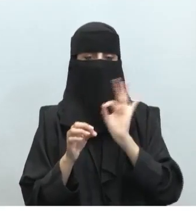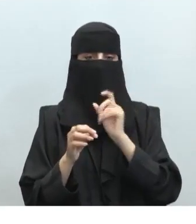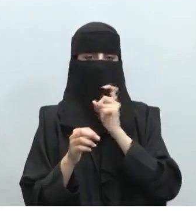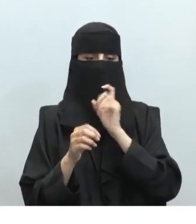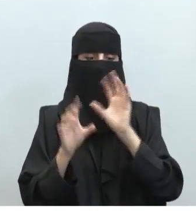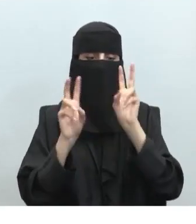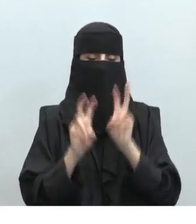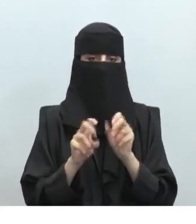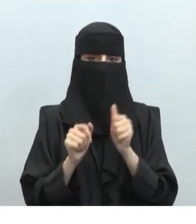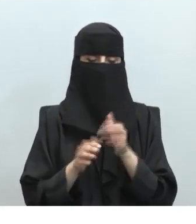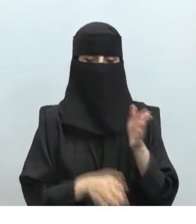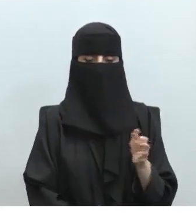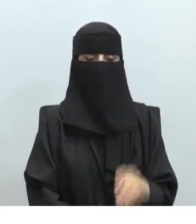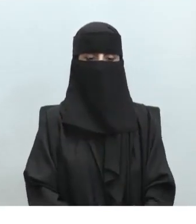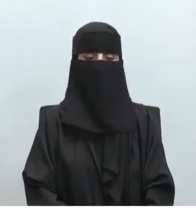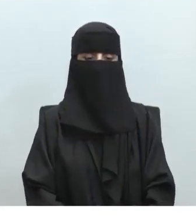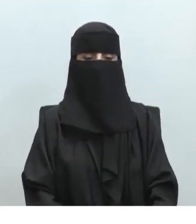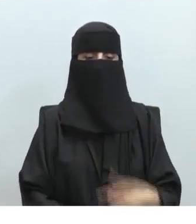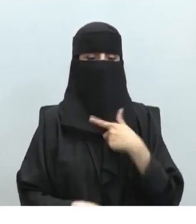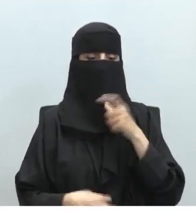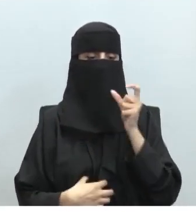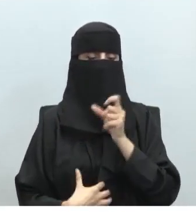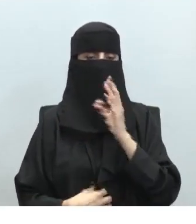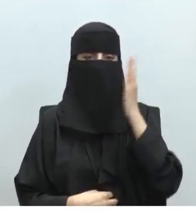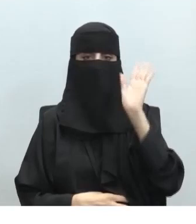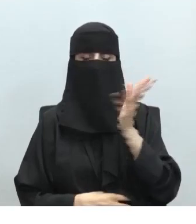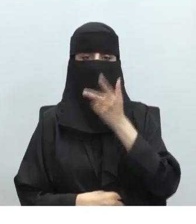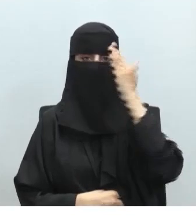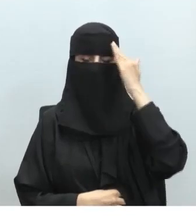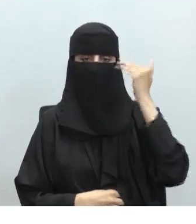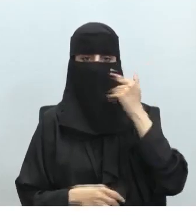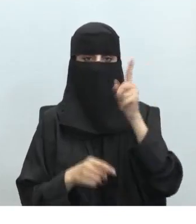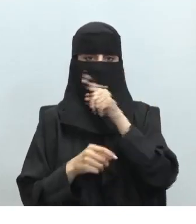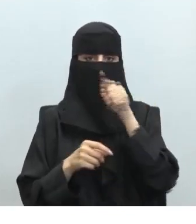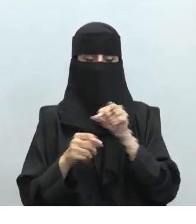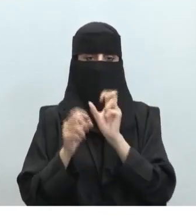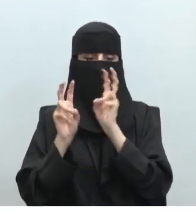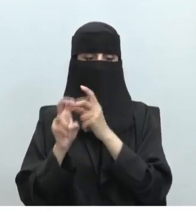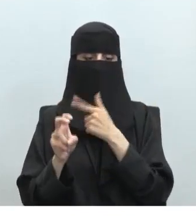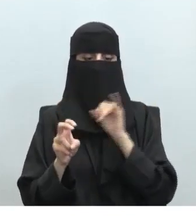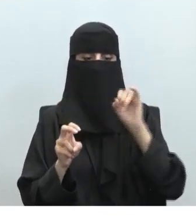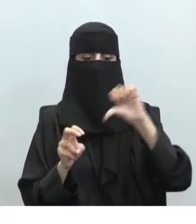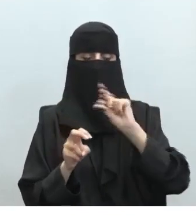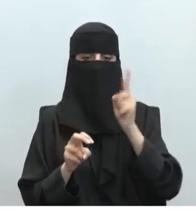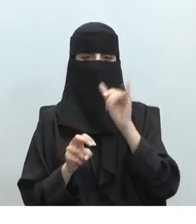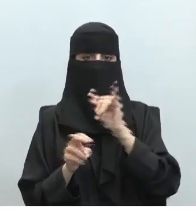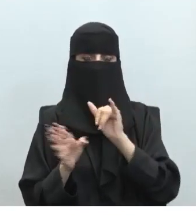اكس التي توقفت عن العمل في الخلايا الجسميه الانثويه باجسام بار نسبه للعالم موري